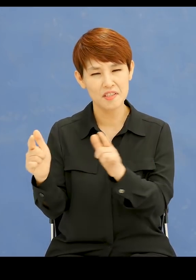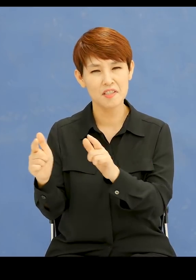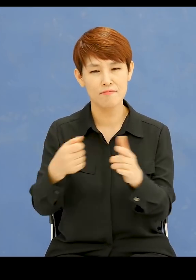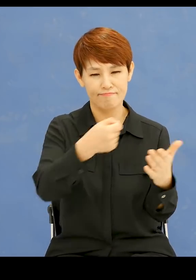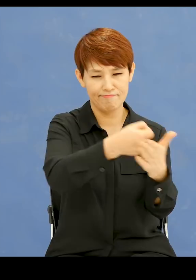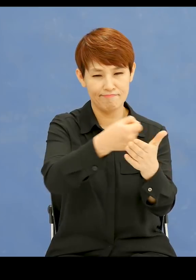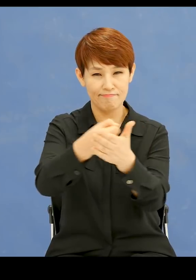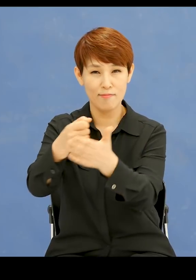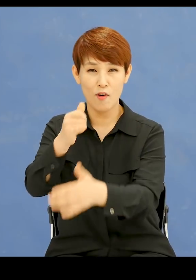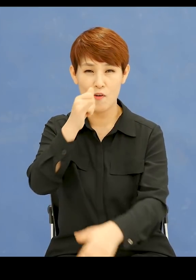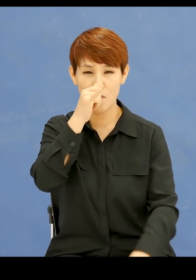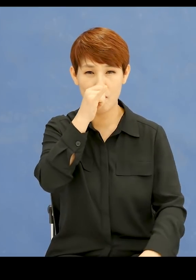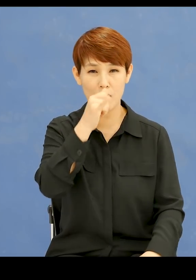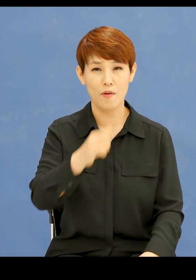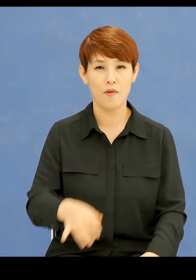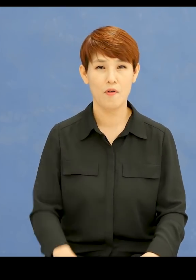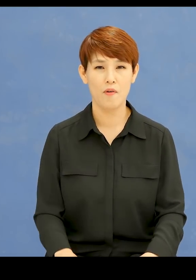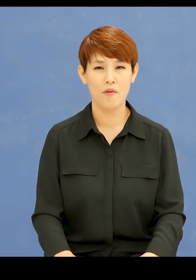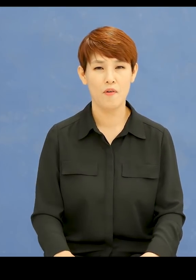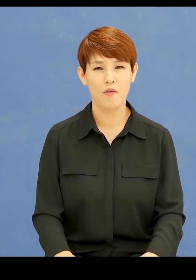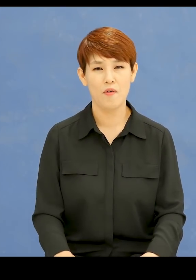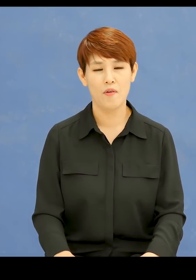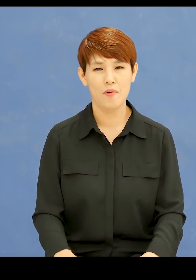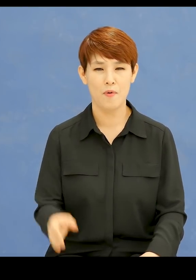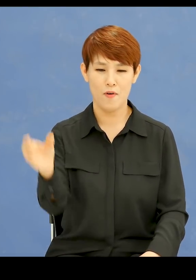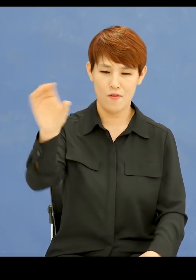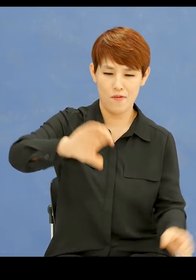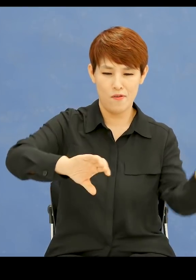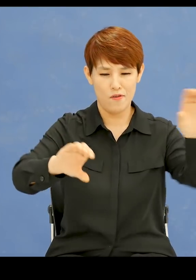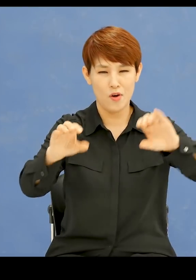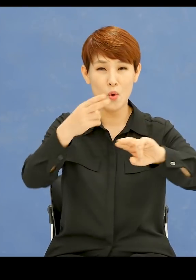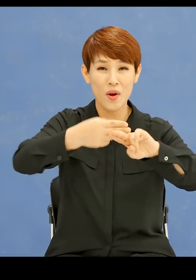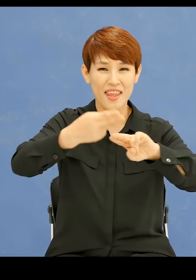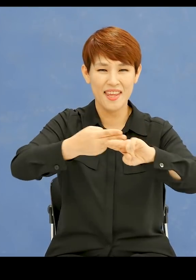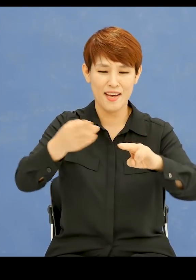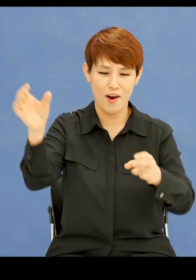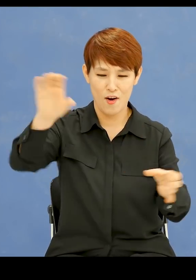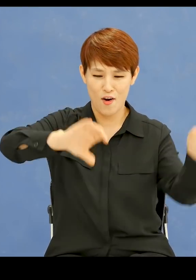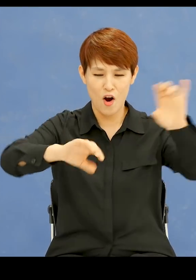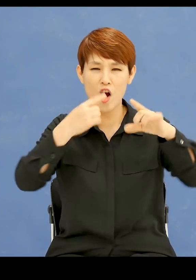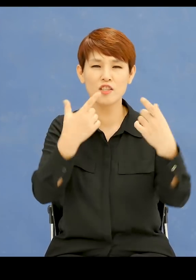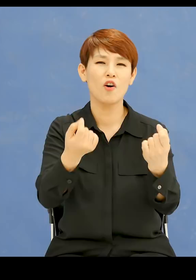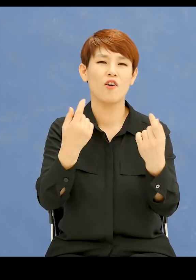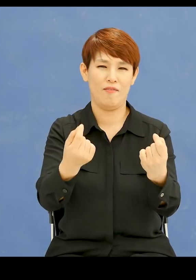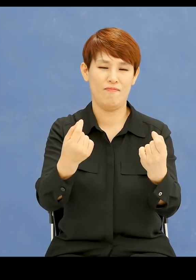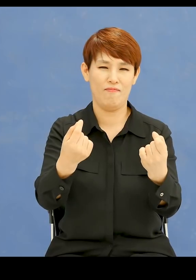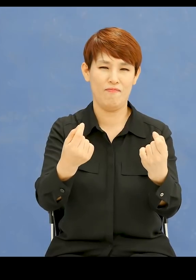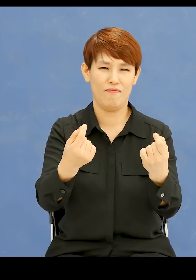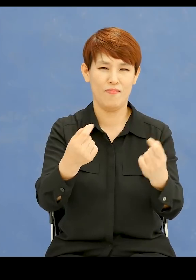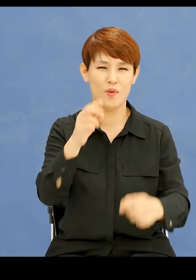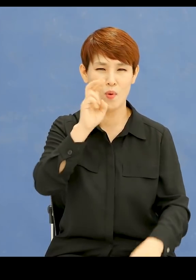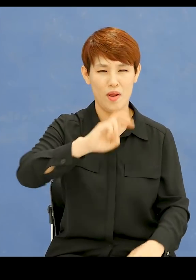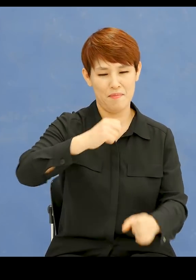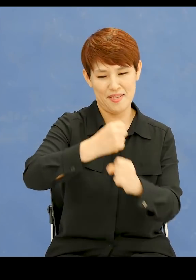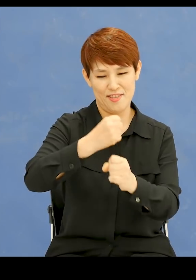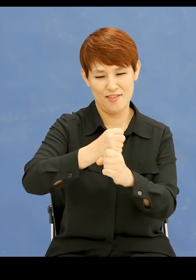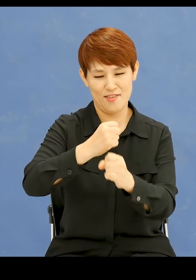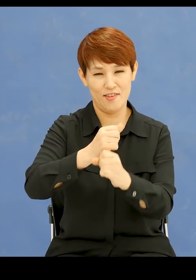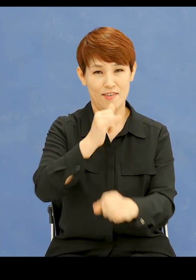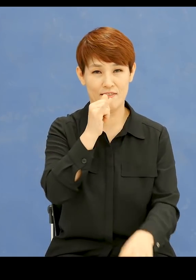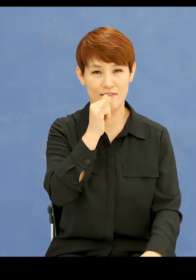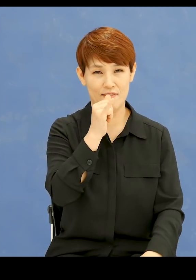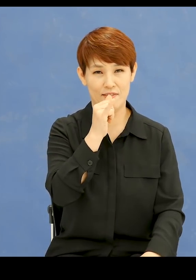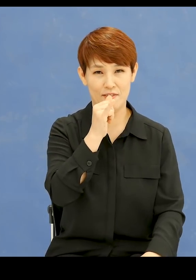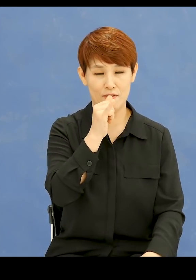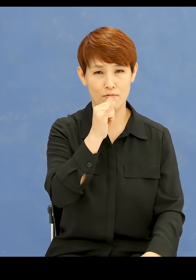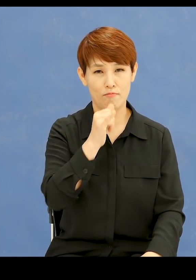정하게 되는데 그것이 마치 음식을 만들 때 뭐 소스나 여러 가지 재료를 넣듯이 음악을 그렇게 저희들이 빚어가잖아요.